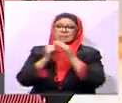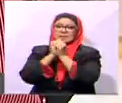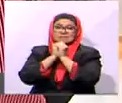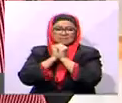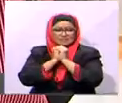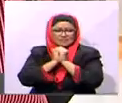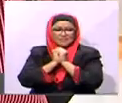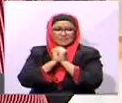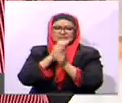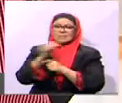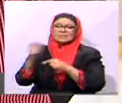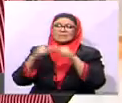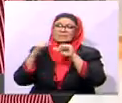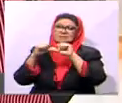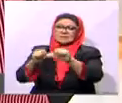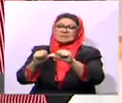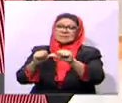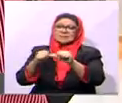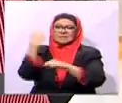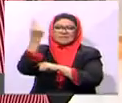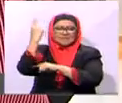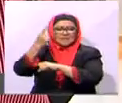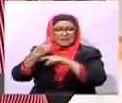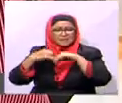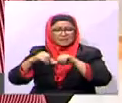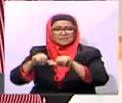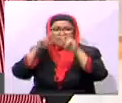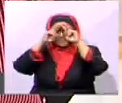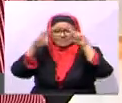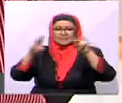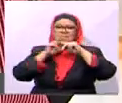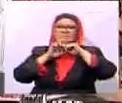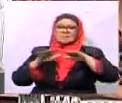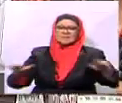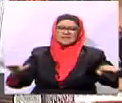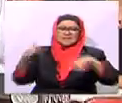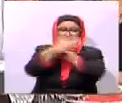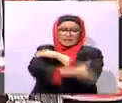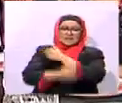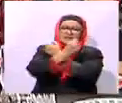dan semoga sentiasa makmur dan sejahtera di negara kesayangan kami.